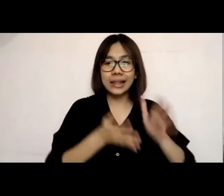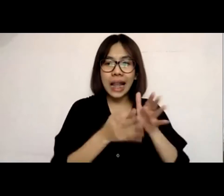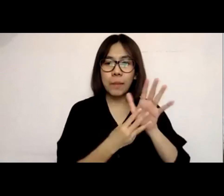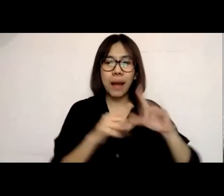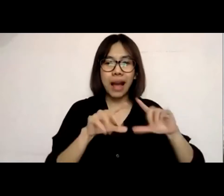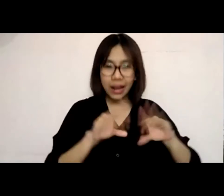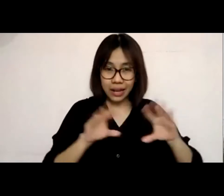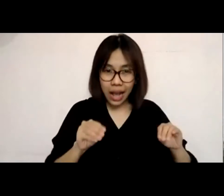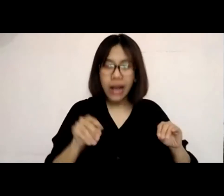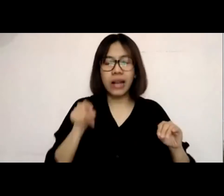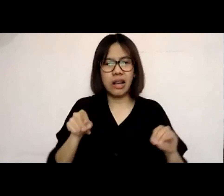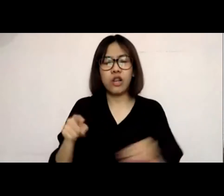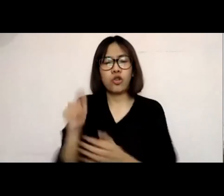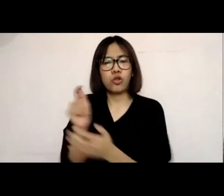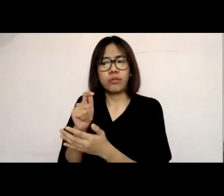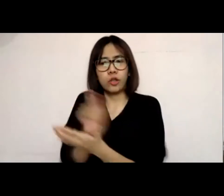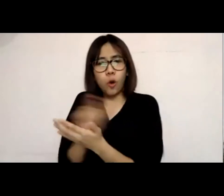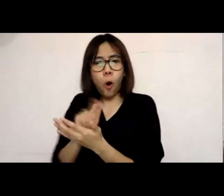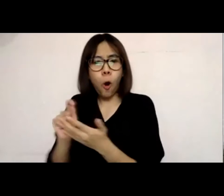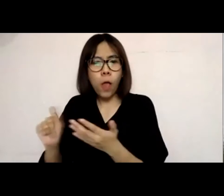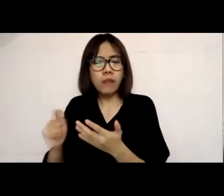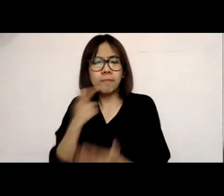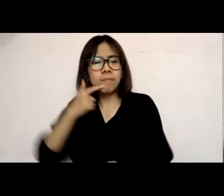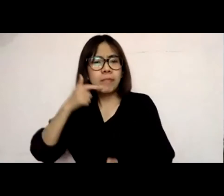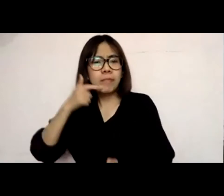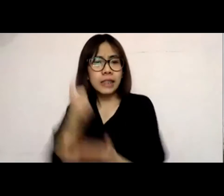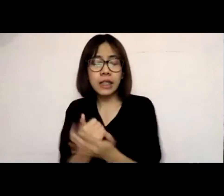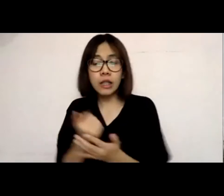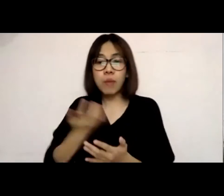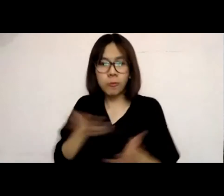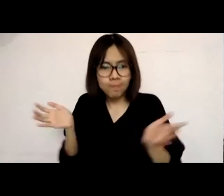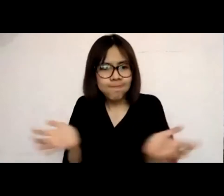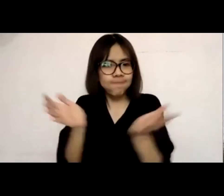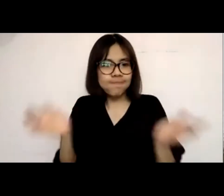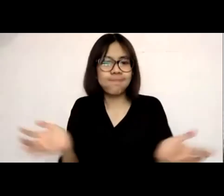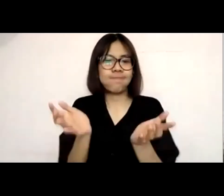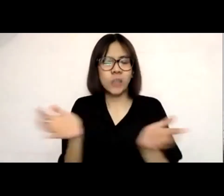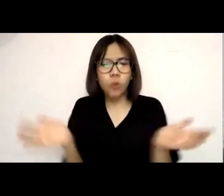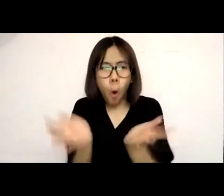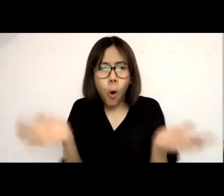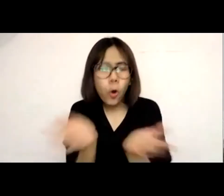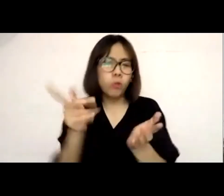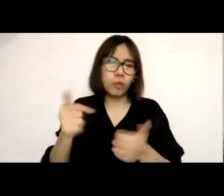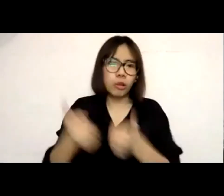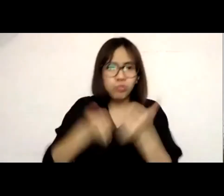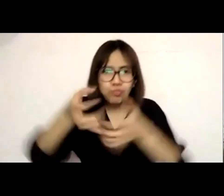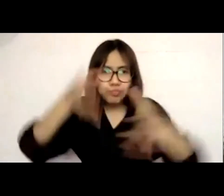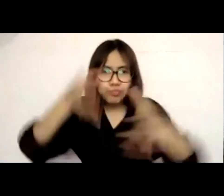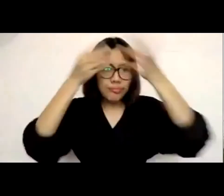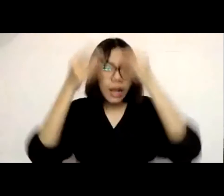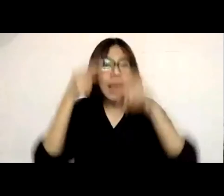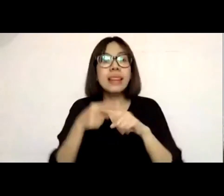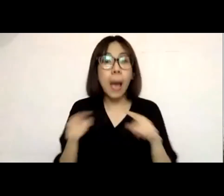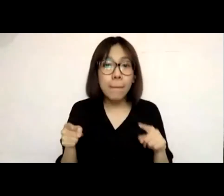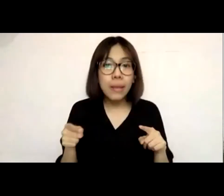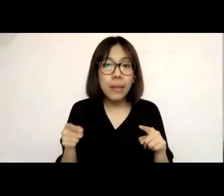guru yang sudah memberikan pelayanan dalam KBM. Nah, tapi itu ada tahap-tahap pembelajarannya, jadi tidak